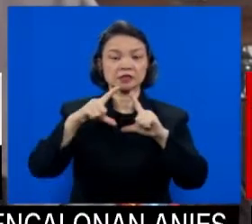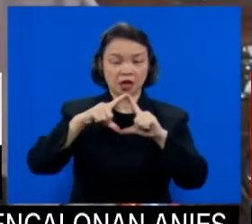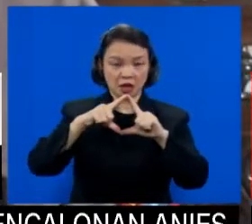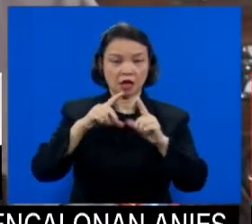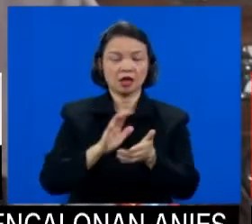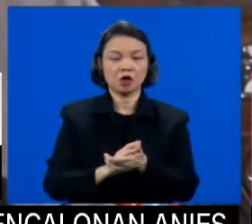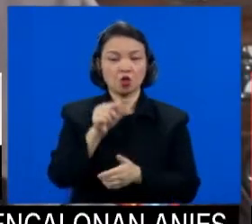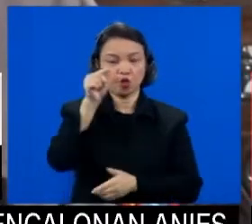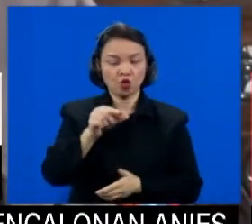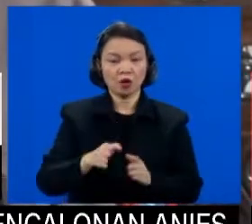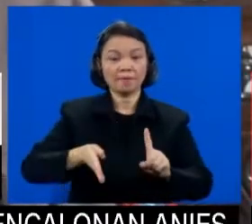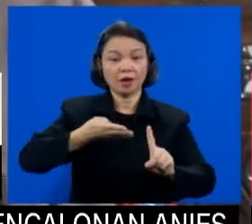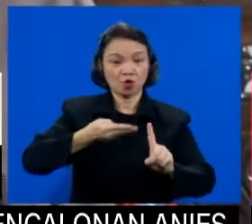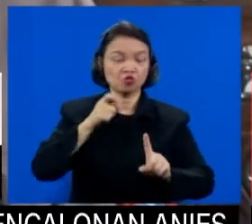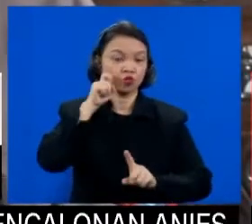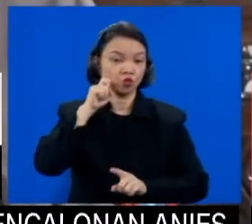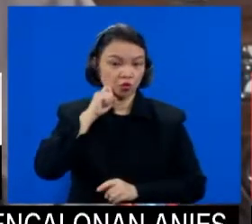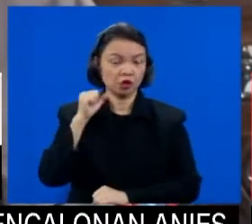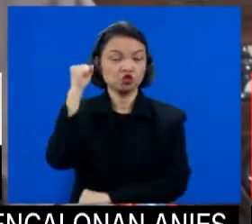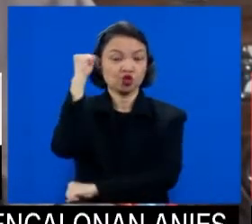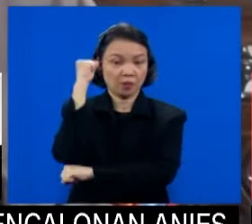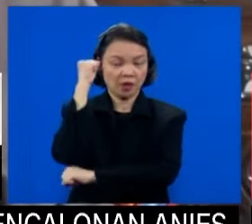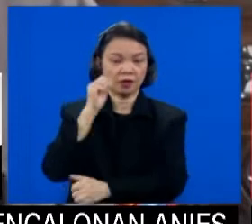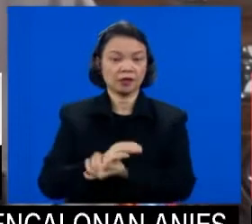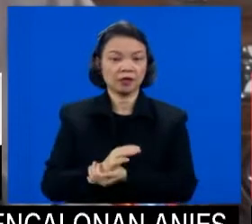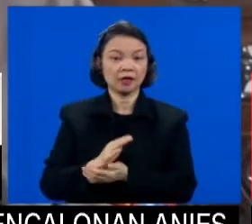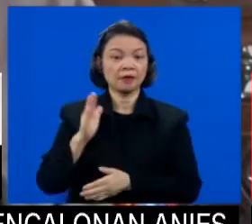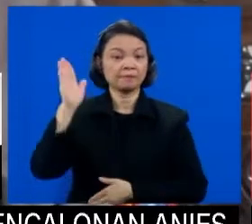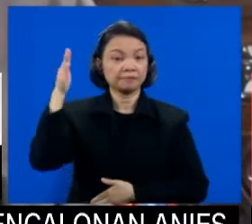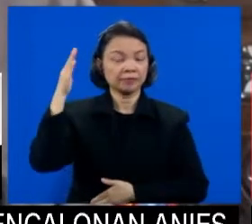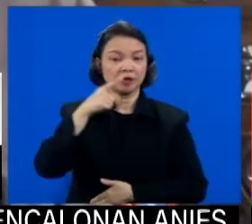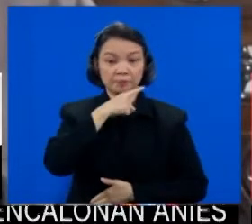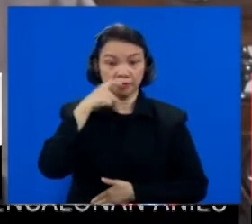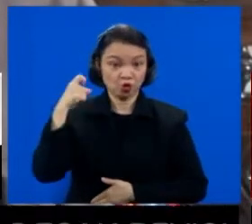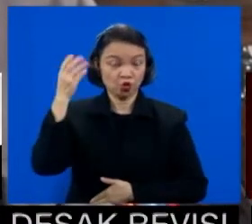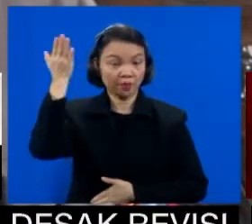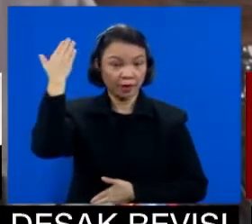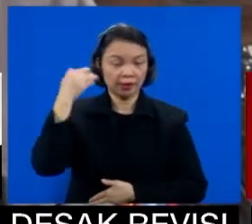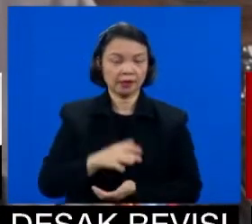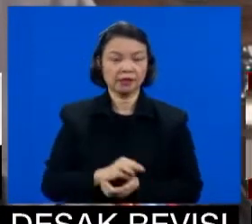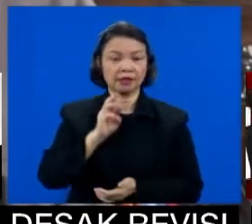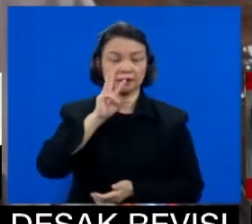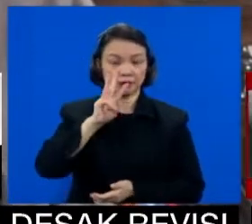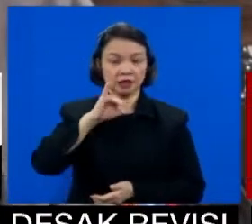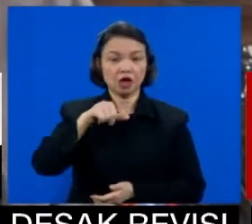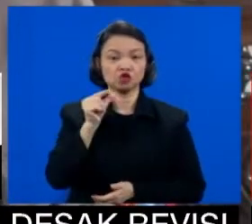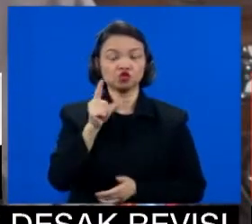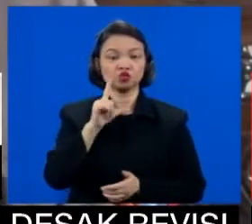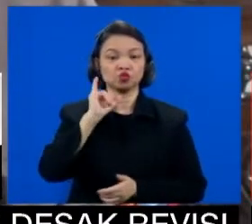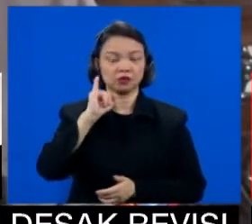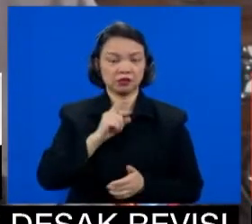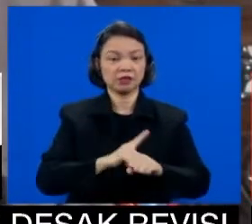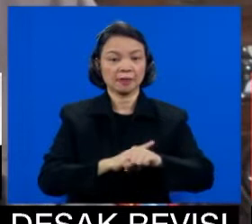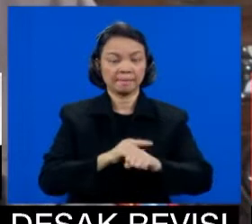di Jombang, pada hari Minggu kemarin, tanggal 3 Juli 2022, sekitar